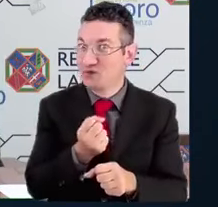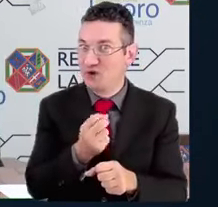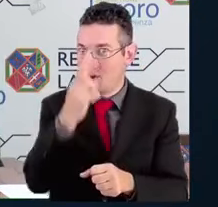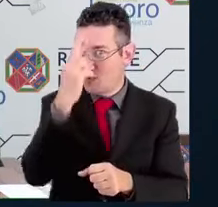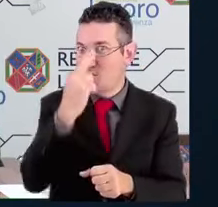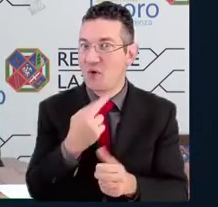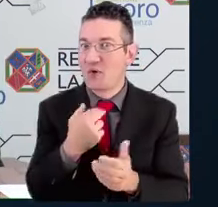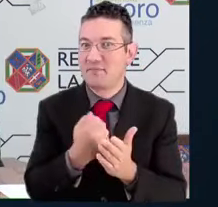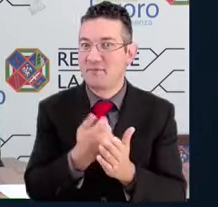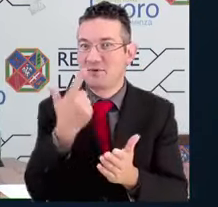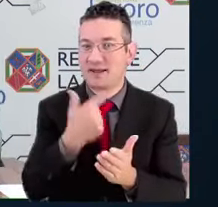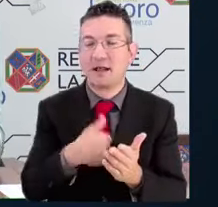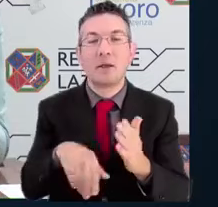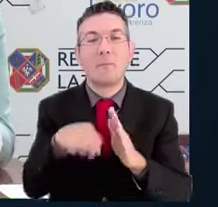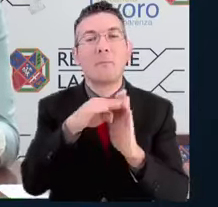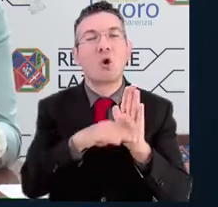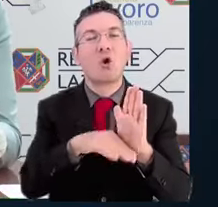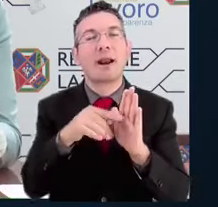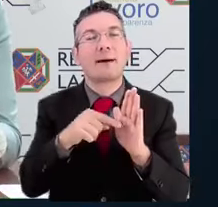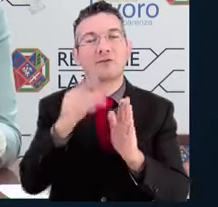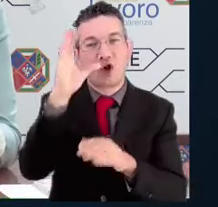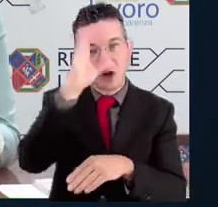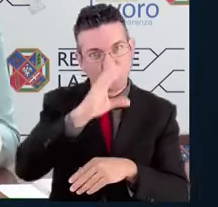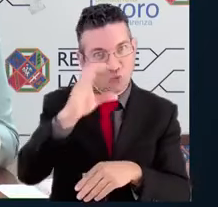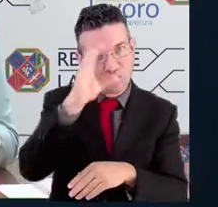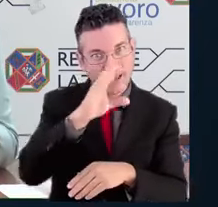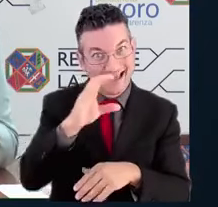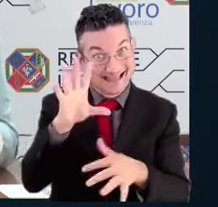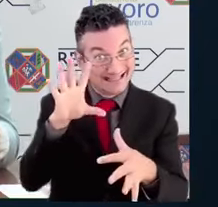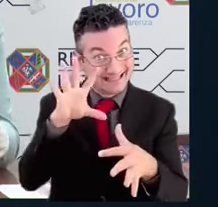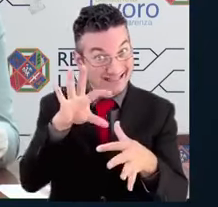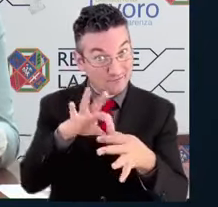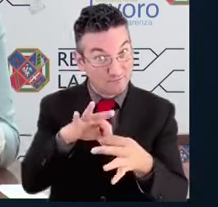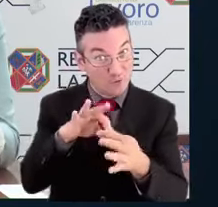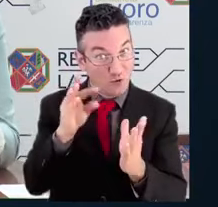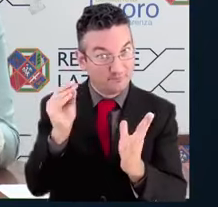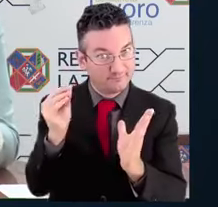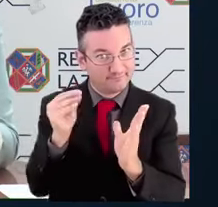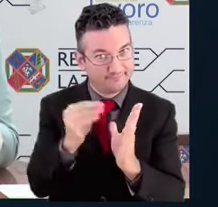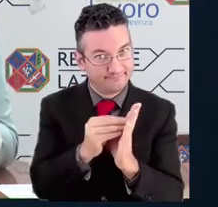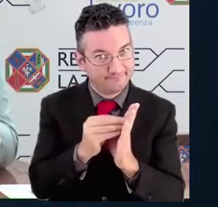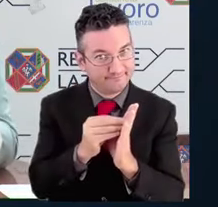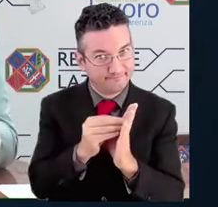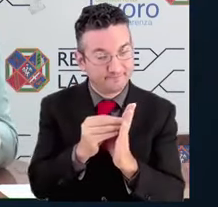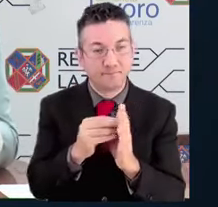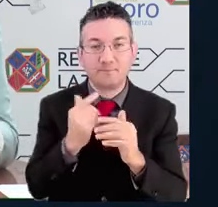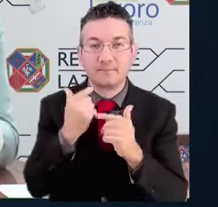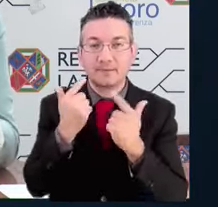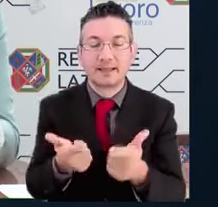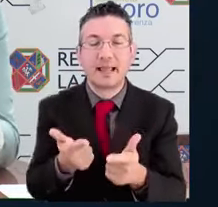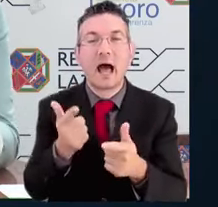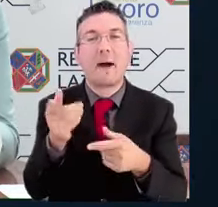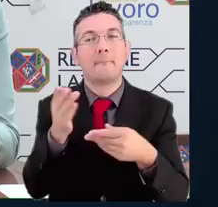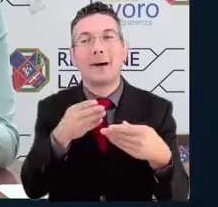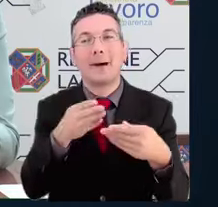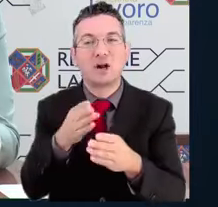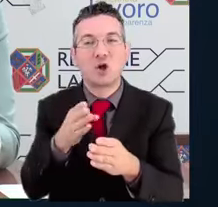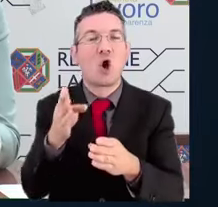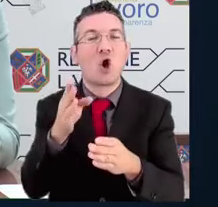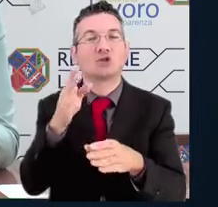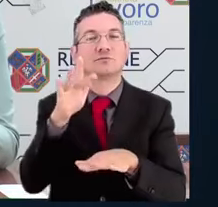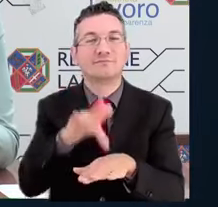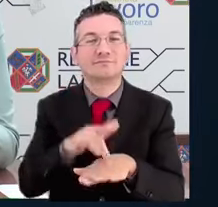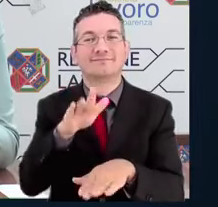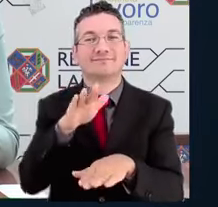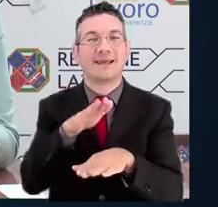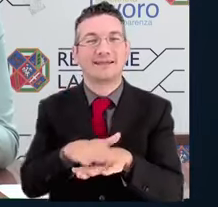programmazione legata al turismo essere in grado di fornire dei percorsi esperienziali sul nostro territorio che